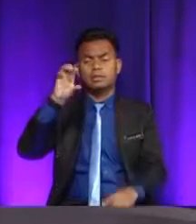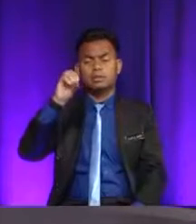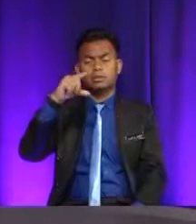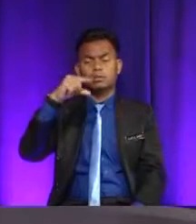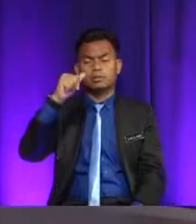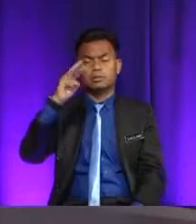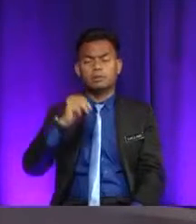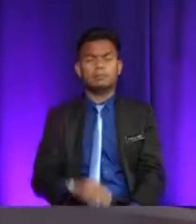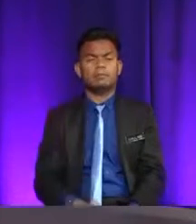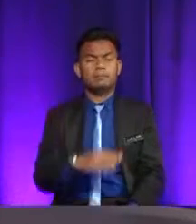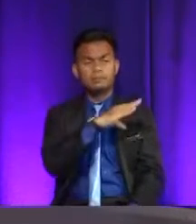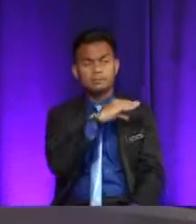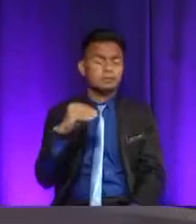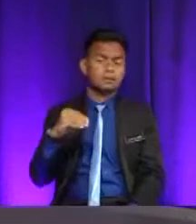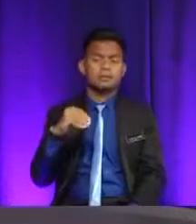kepada